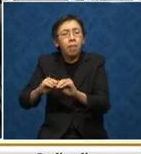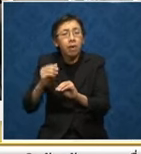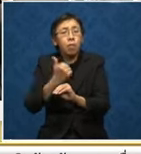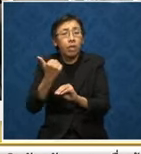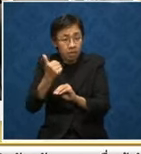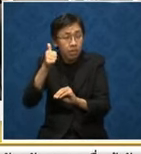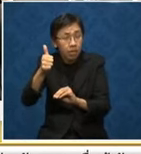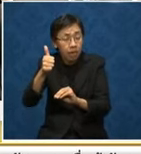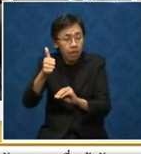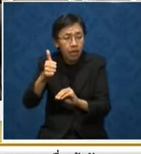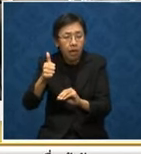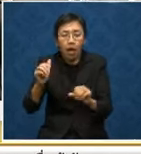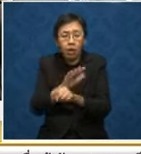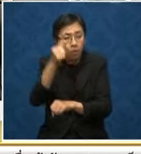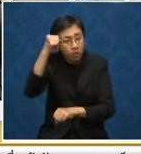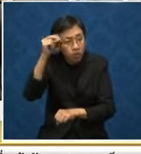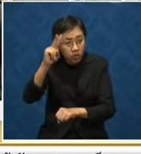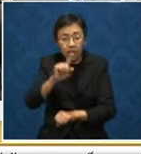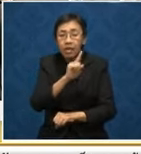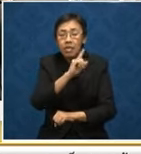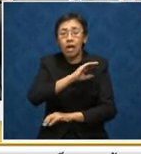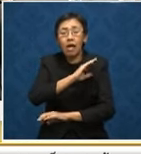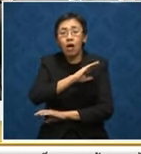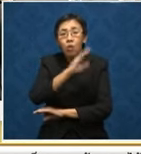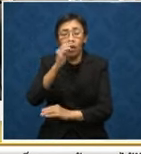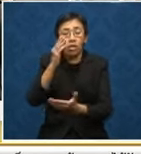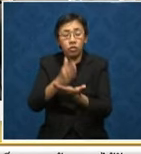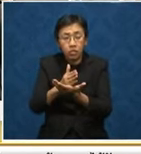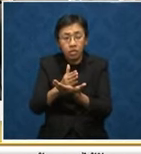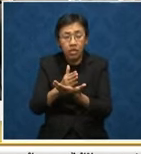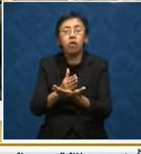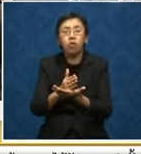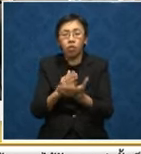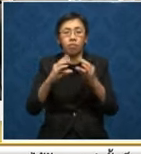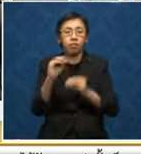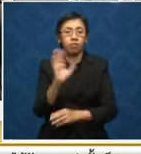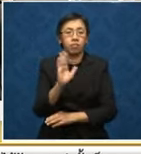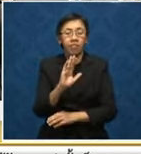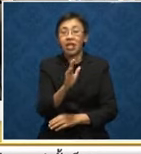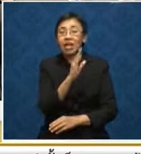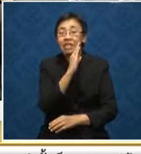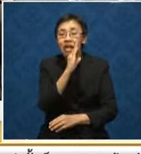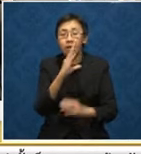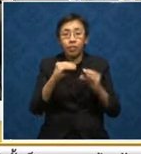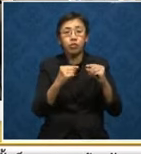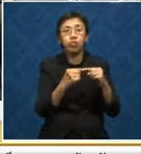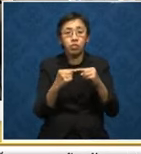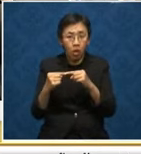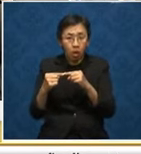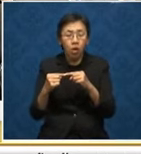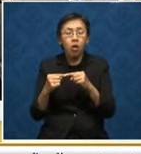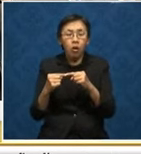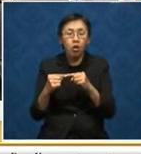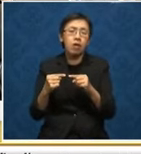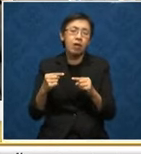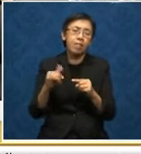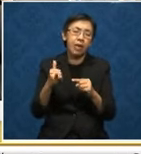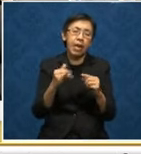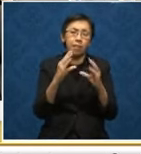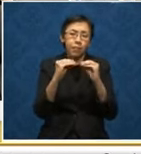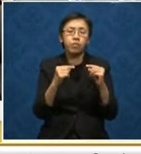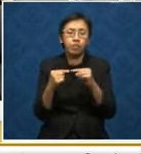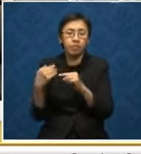ครับเป็นวันหยุดราชการเราก็จะไม่มีการประชุมนอกจากเว้นเรื่องของการต่อเนื่องก็ขอความร่วมมือสังเกตผมเข้าใ